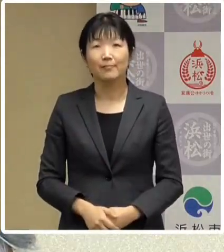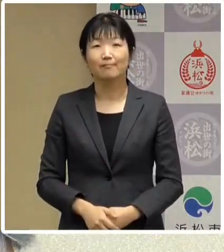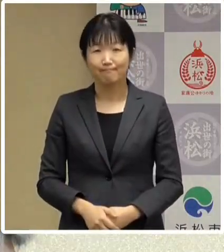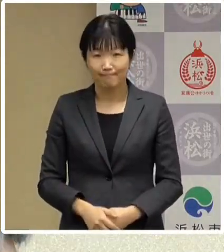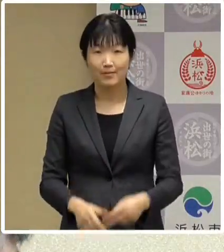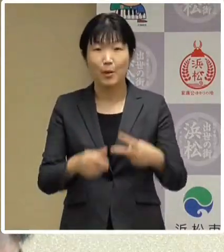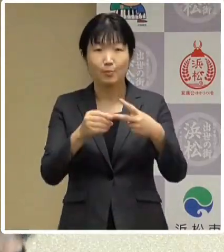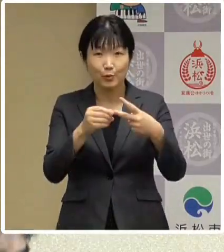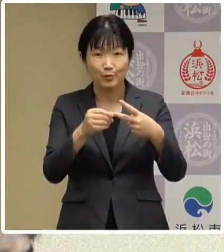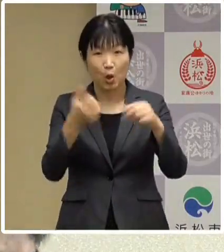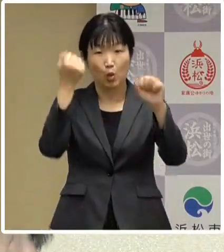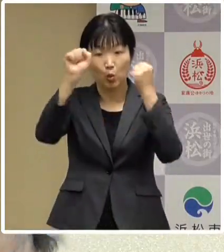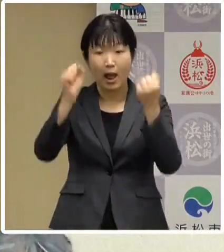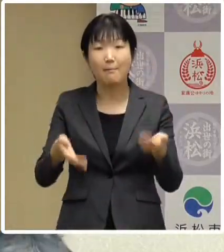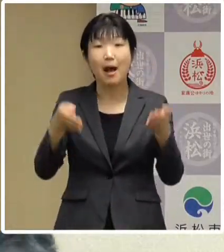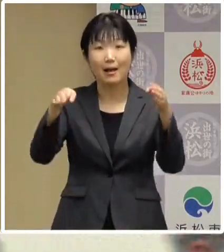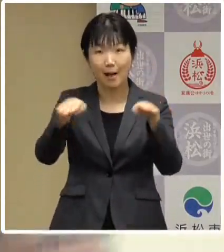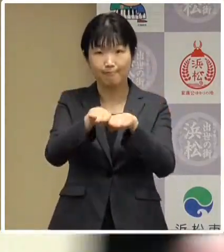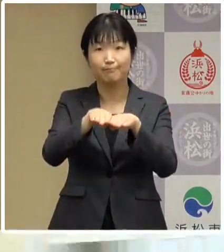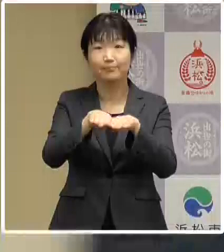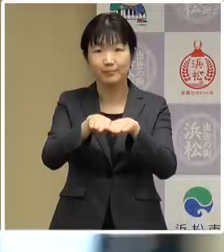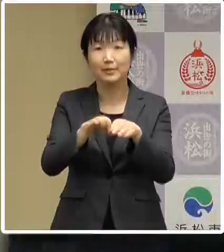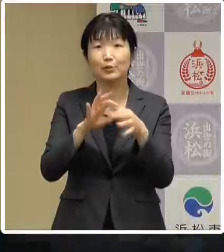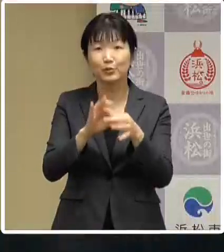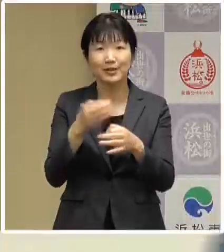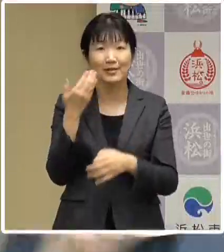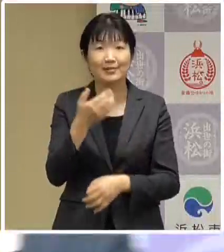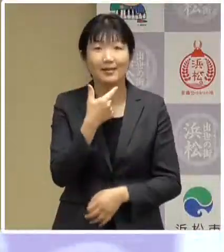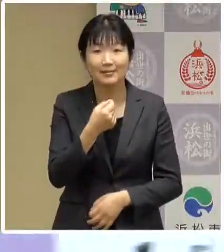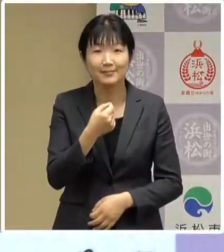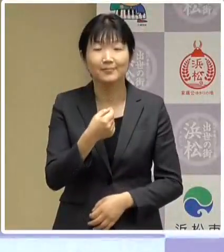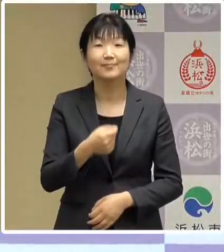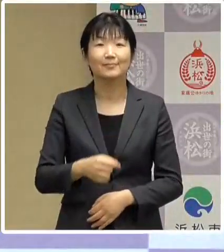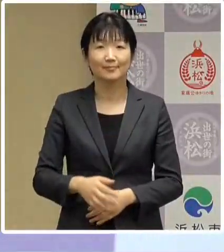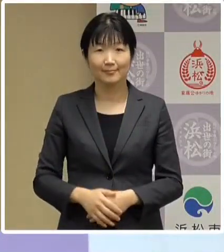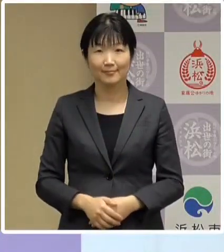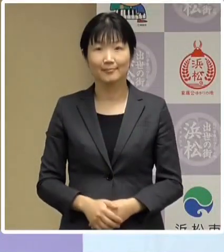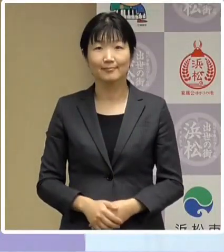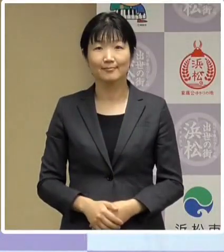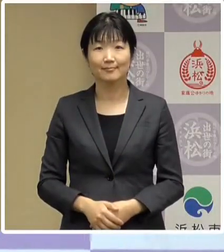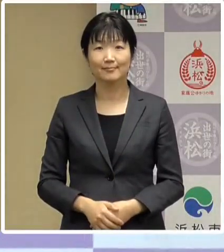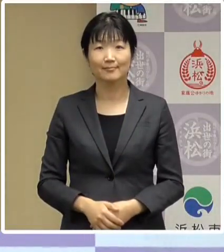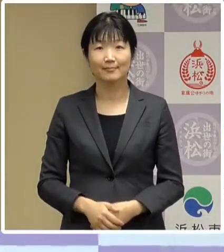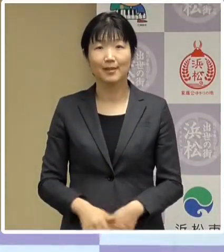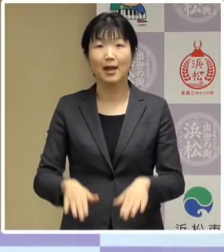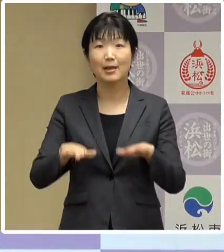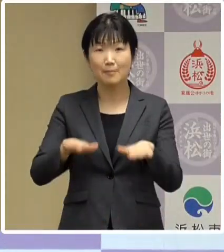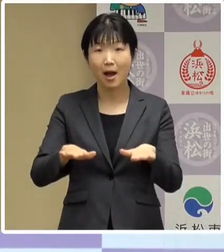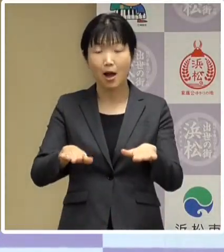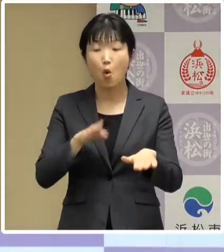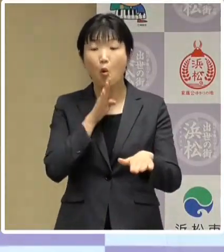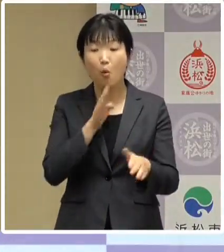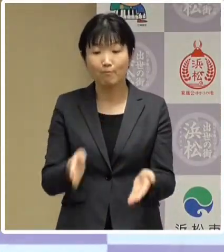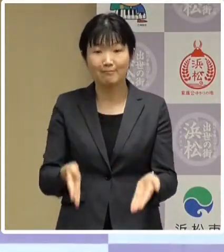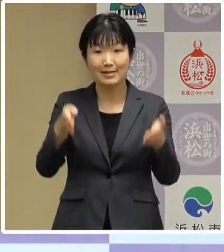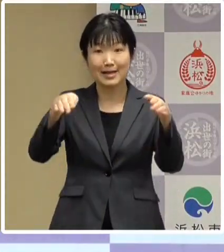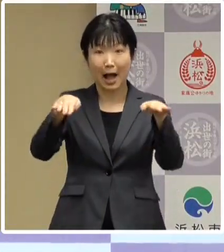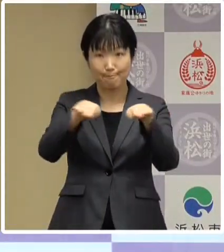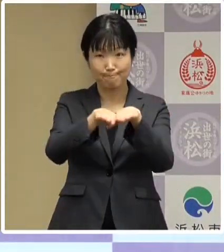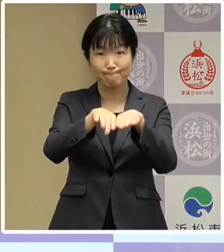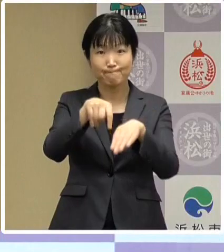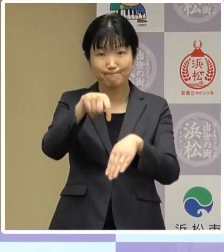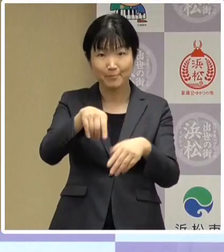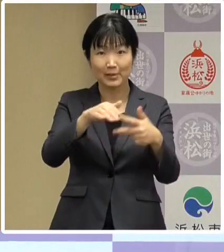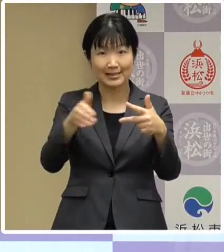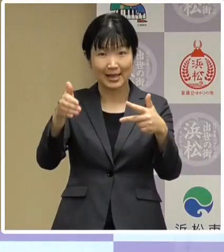この件、ドラマ館の方なんですけれども、 はい、 今の本館 と言われる施